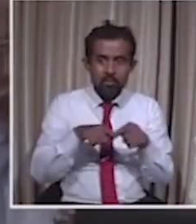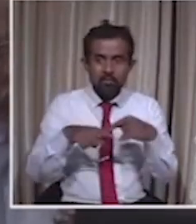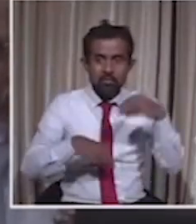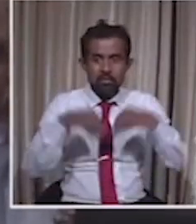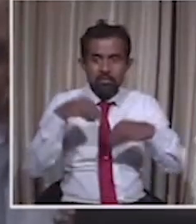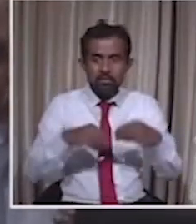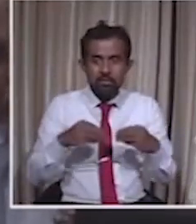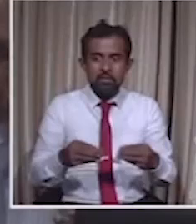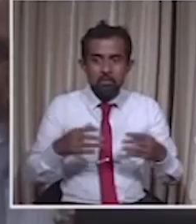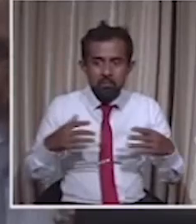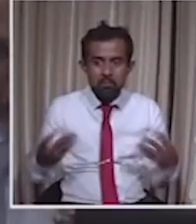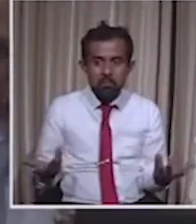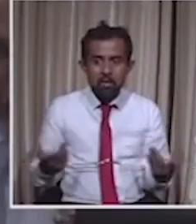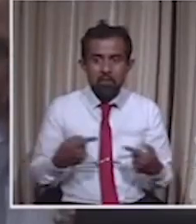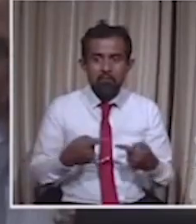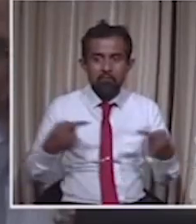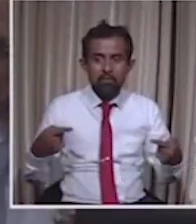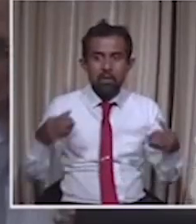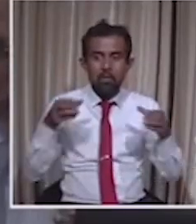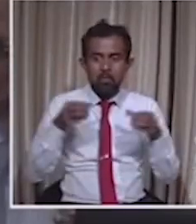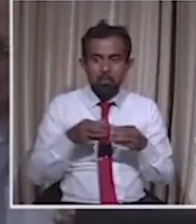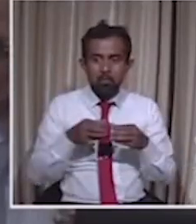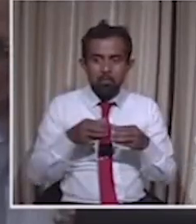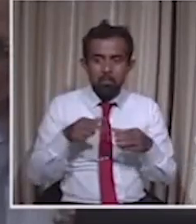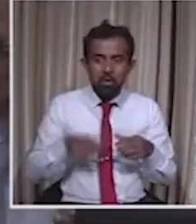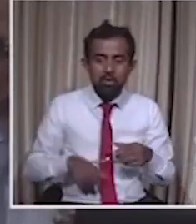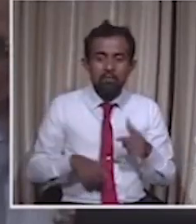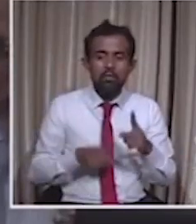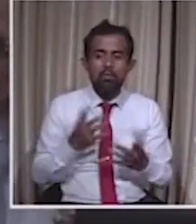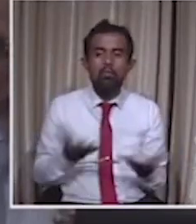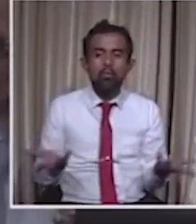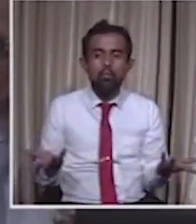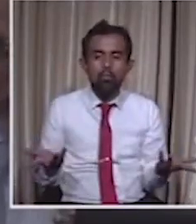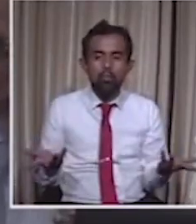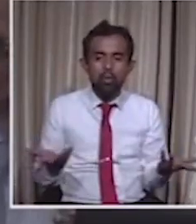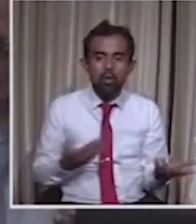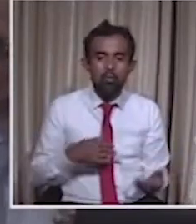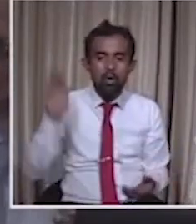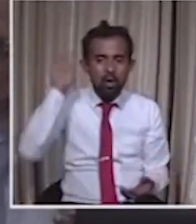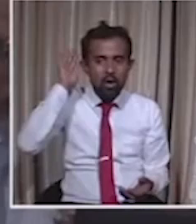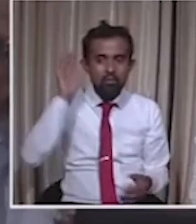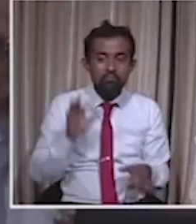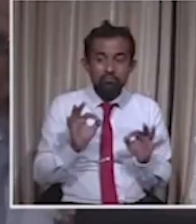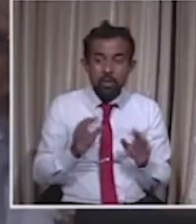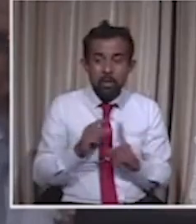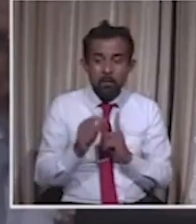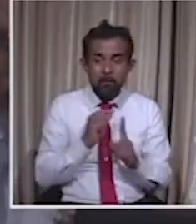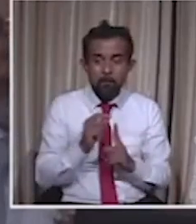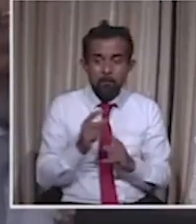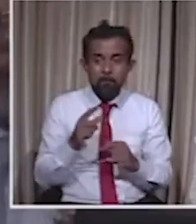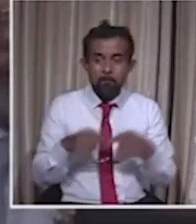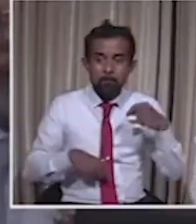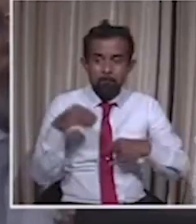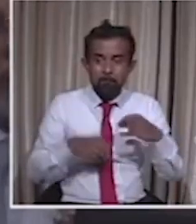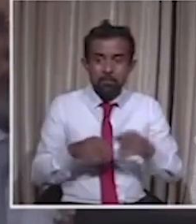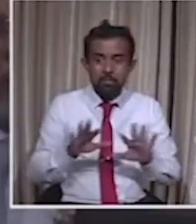ඡන්දයක්වත් කරගන්න බැරි විපක්ෂය අද මොන කතාවක්ද මේ කරන්නේ කියන එක අපි අහනවා. හරියට පාර්ලිමේන්තුවේ මැතිවරණයක්වත්